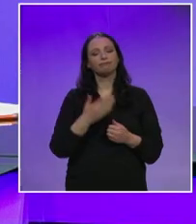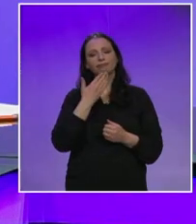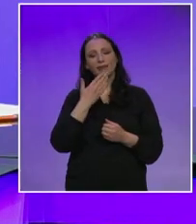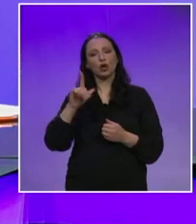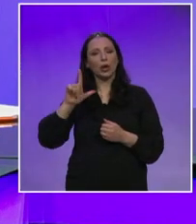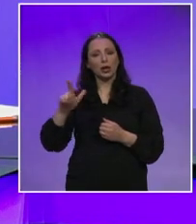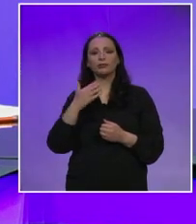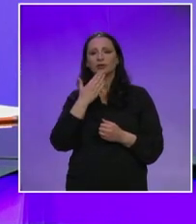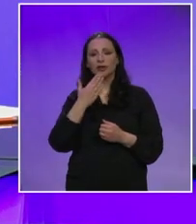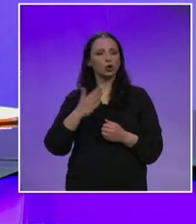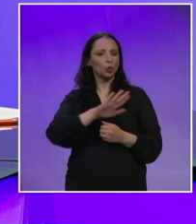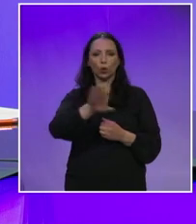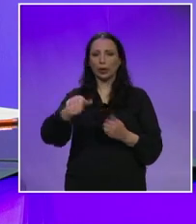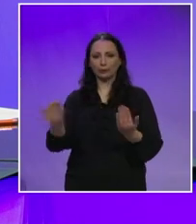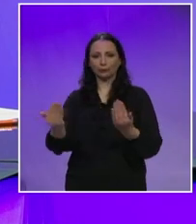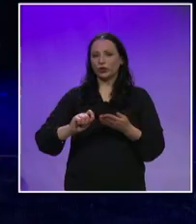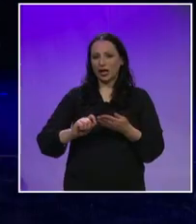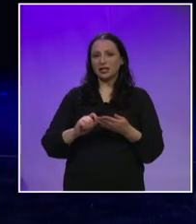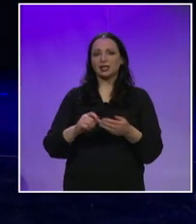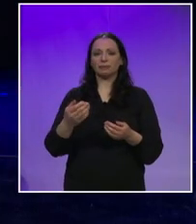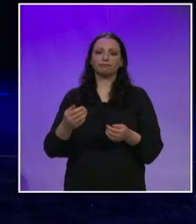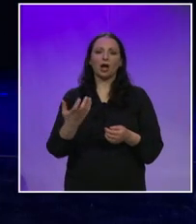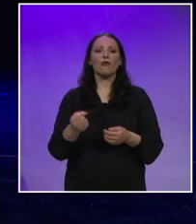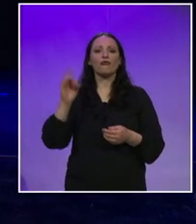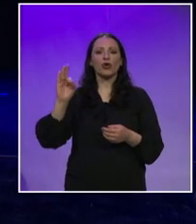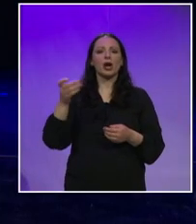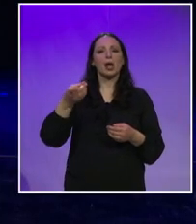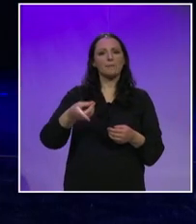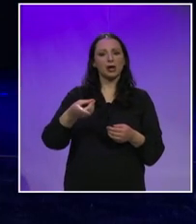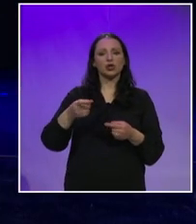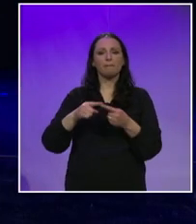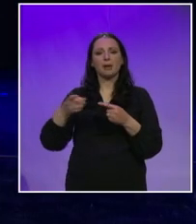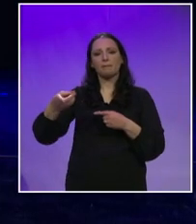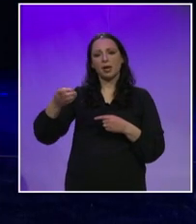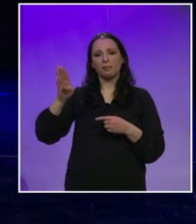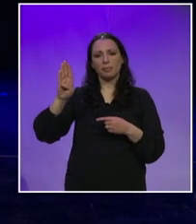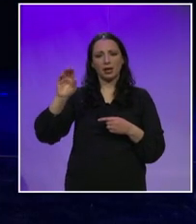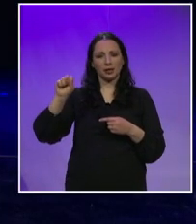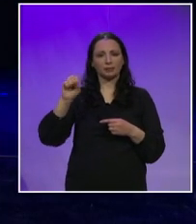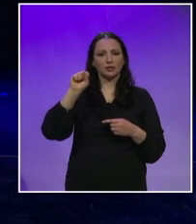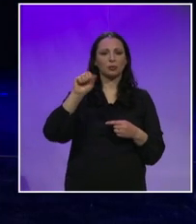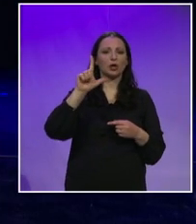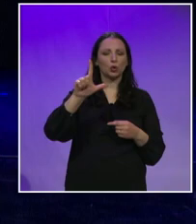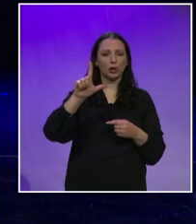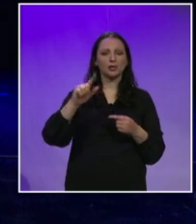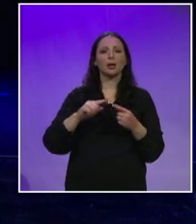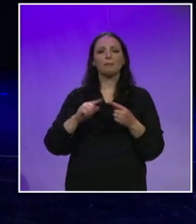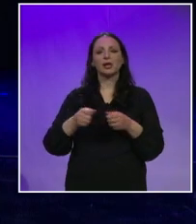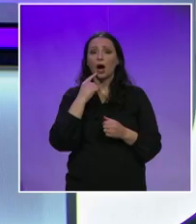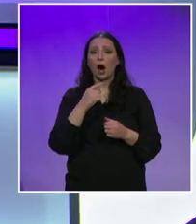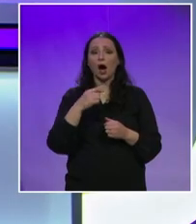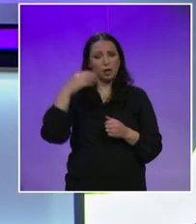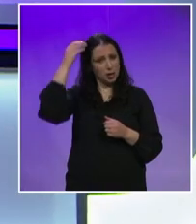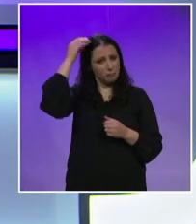u li fija deputat nazjonalista rajin kallus, kienet ujieġep il-mistoqsiet tal-ġurnalisti mink maħmarta laħbarijie differenti.